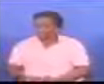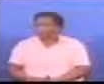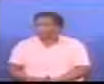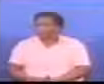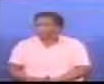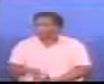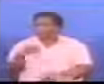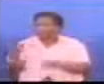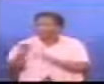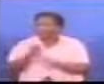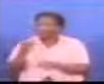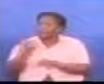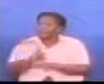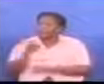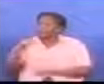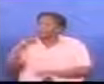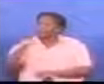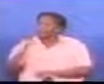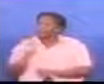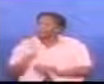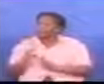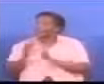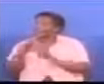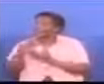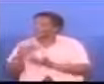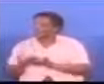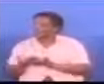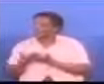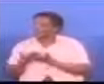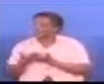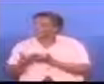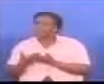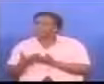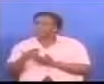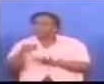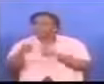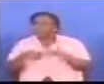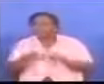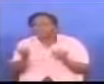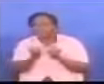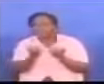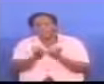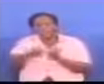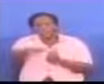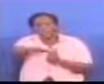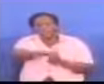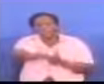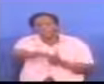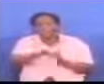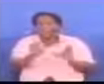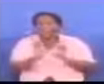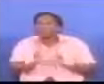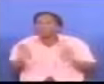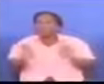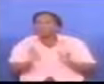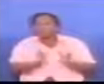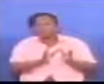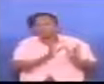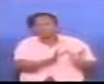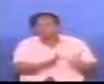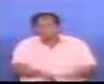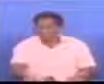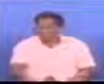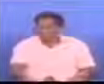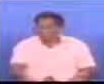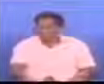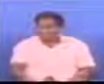ya serikali ibaki kutengeneza mazingira mazuri ya uwekezaji, badala ya sisi wenyewe kwenda